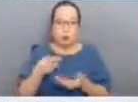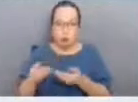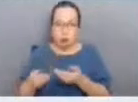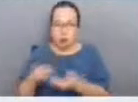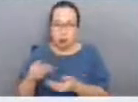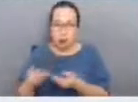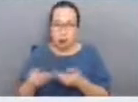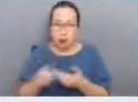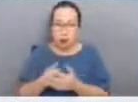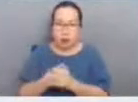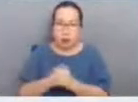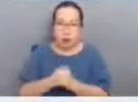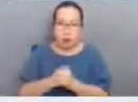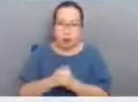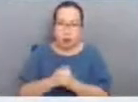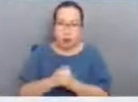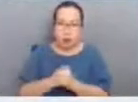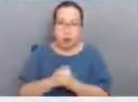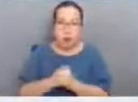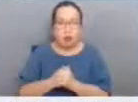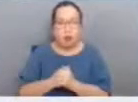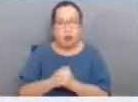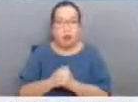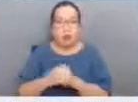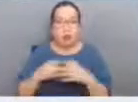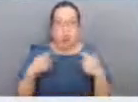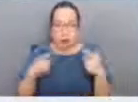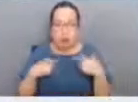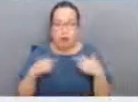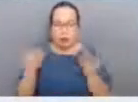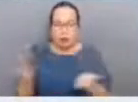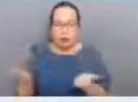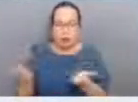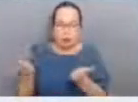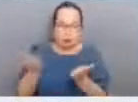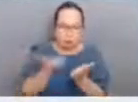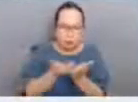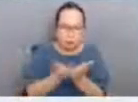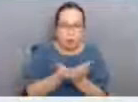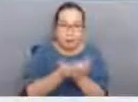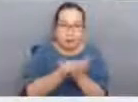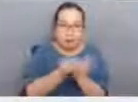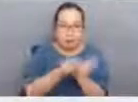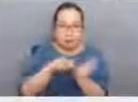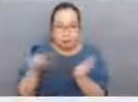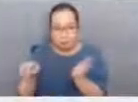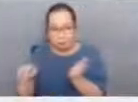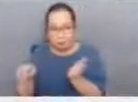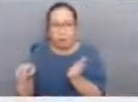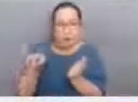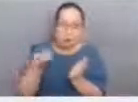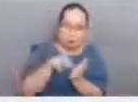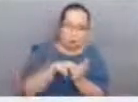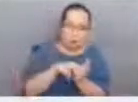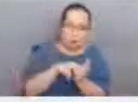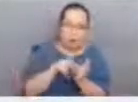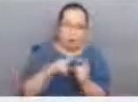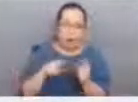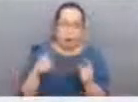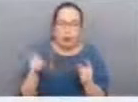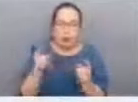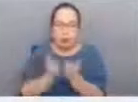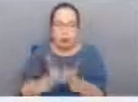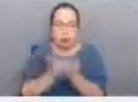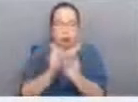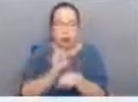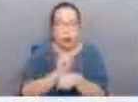nandyan po ang inyong pasaporte, andyan po ang diploma ninyo kung kayo ay nagtapos, andyan po yung inyong lisensya. For example,